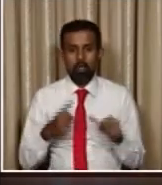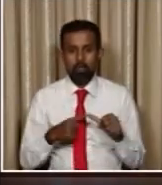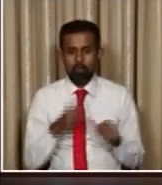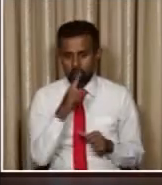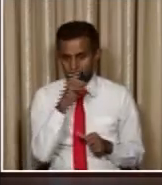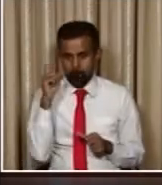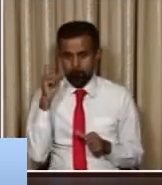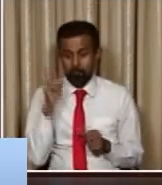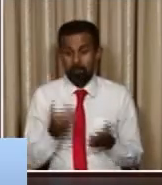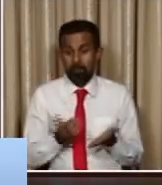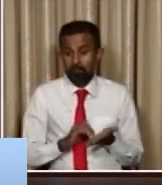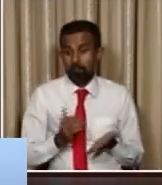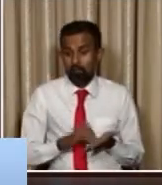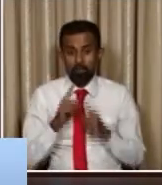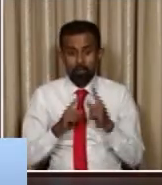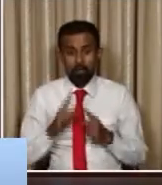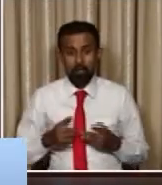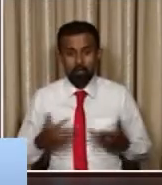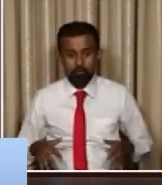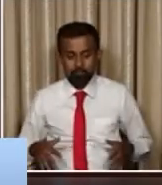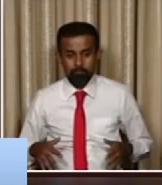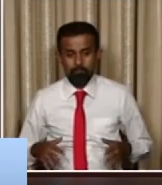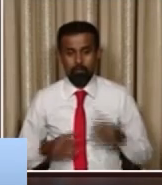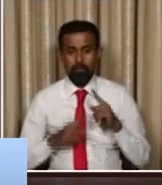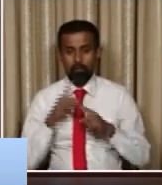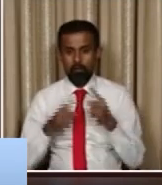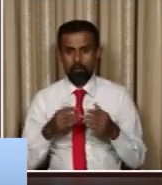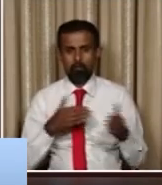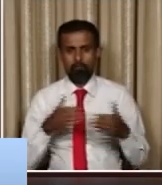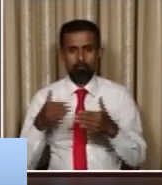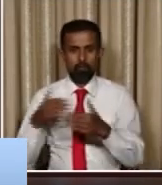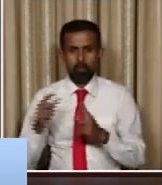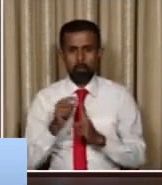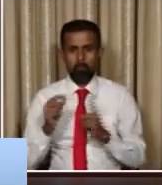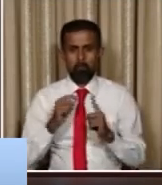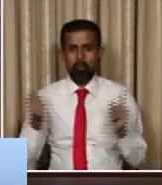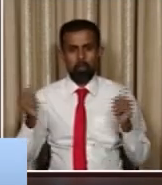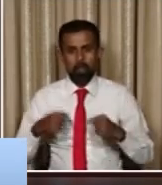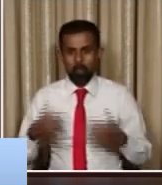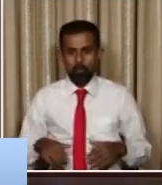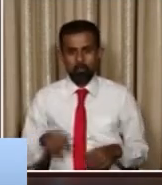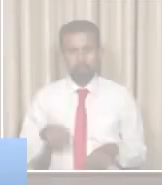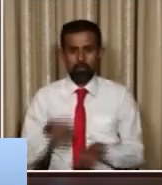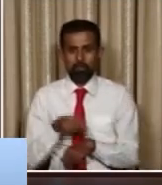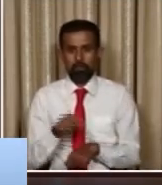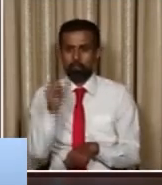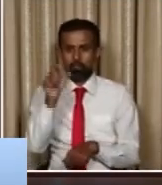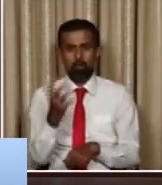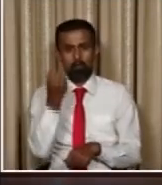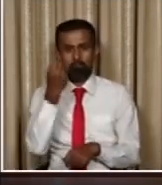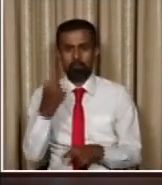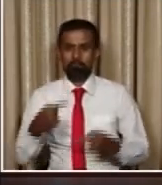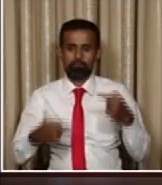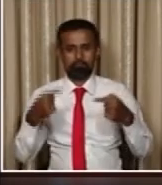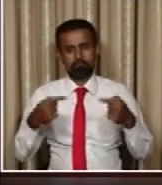මාසයේ ඉඳලා අවස්ථා ගණනාවක් සාකච්ඡා කරලා තියෙනවා. එසේ ඒ සාකච්ඡාවට විවිධ මන්ත්‍රීන් සහභාගීලා තියෙනවා. දැන් ඔබතුමාලට අවස්ථාව තියෙනවා අභියෝගයට ලක්